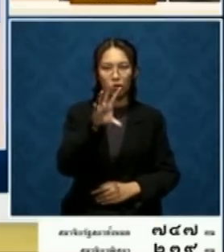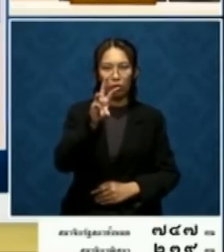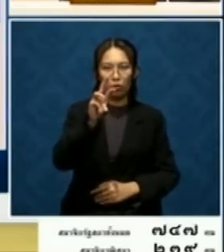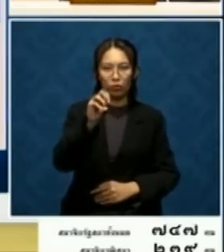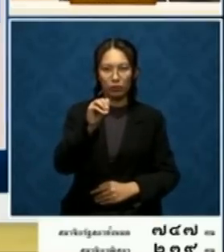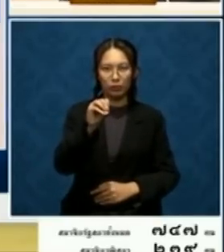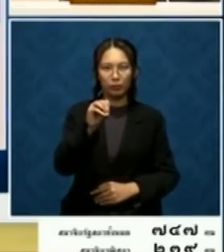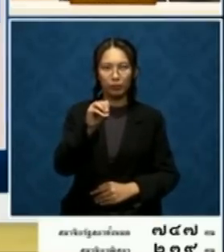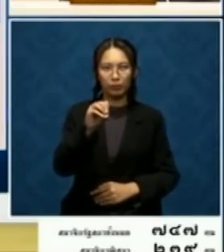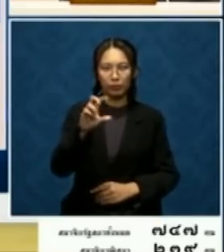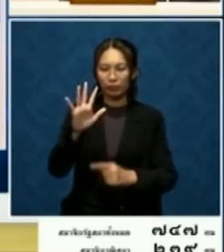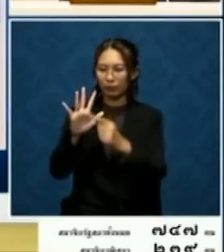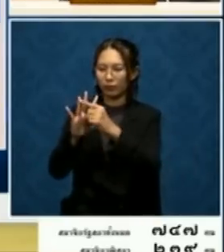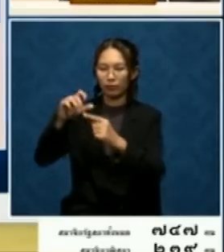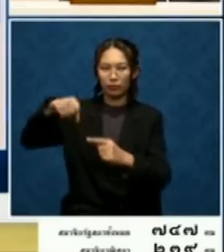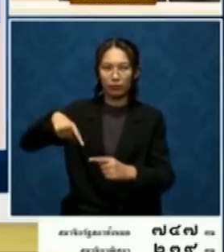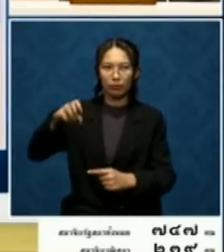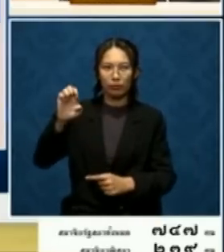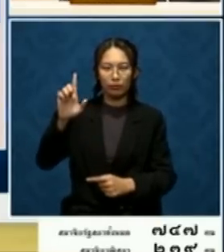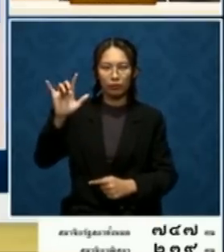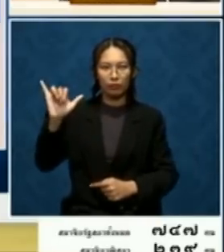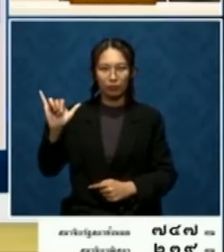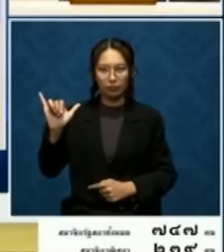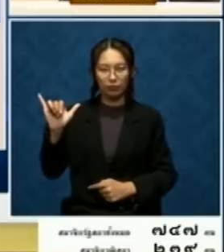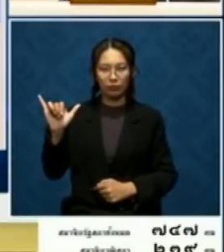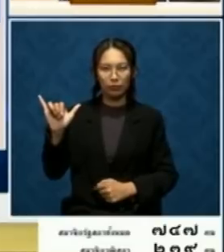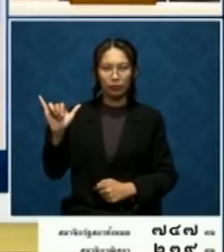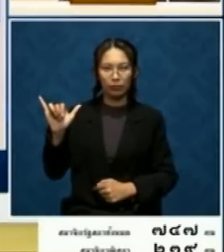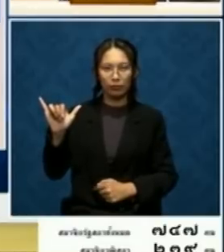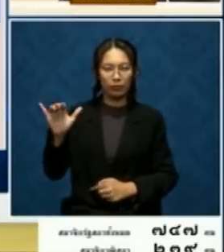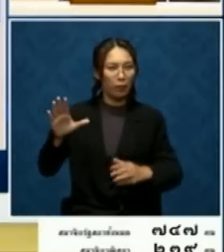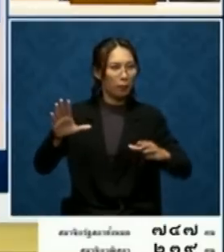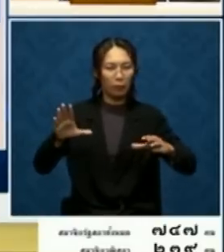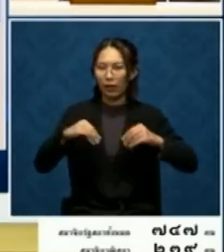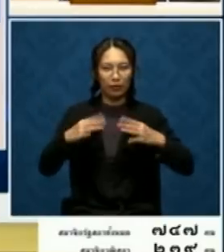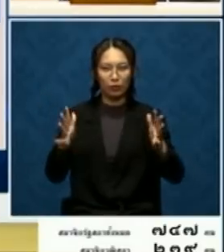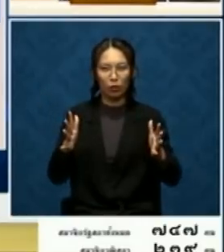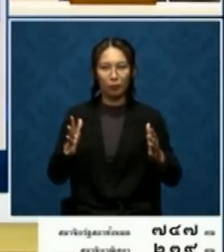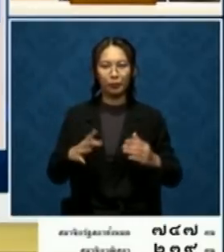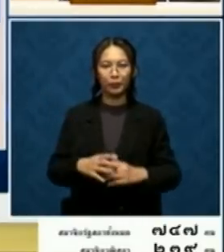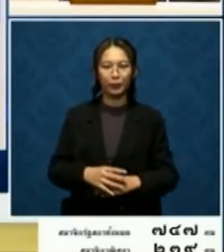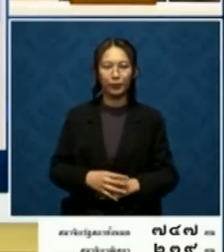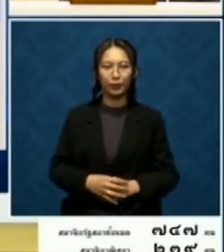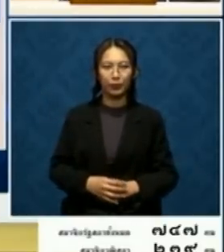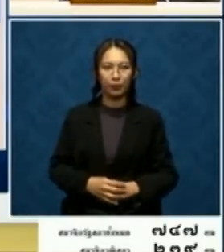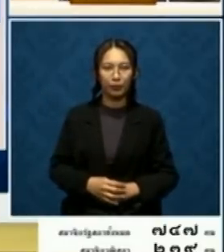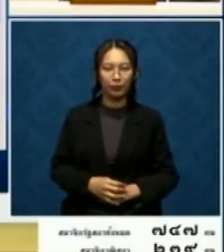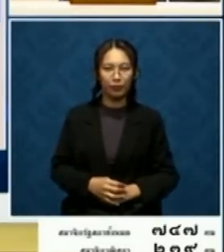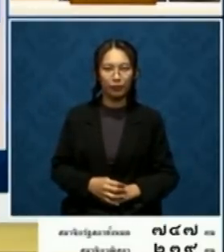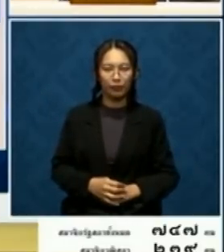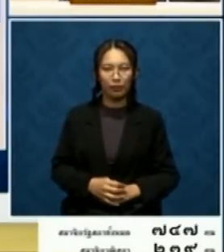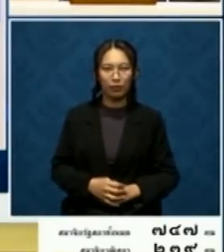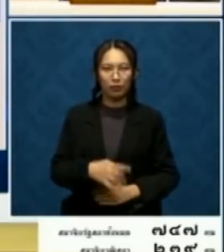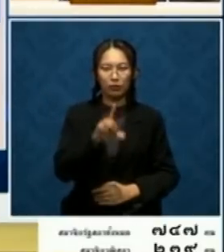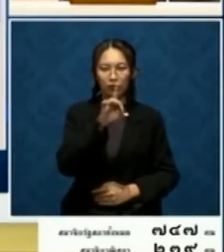คือมี แต ่มีแต่ไม่ว่าไม่เท่ากับก้าวไกล ใช่ครับ แต่ให้ผ่านแต่ให้ผ่านไป ใช่ครับ ตรงนี้ทิศทางมันจะส่ง